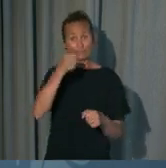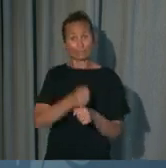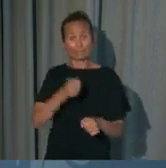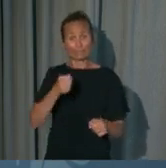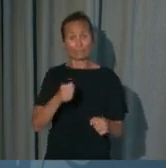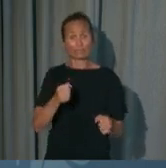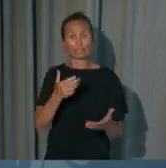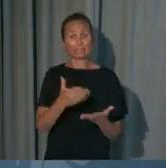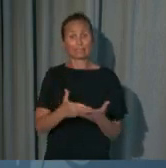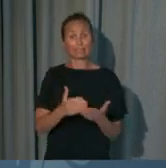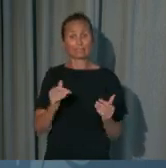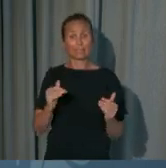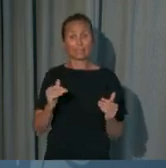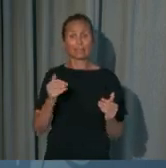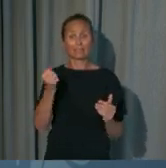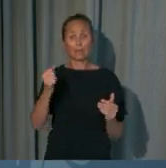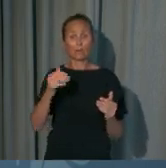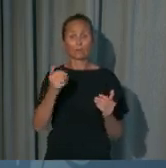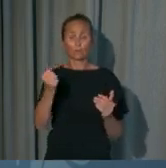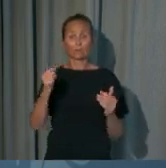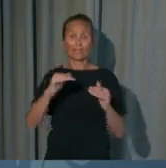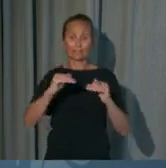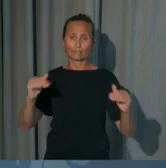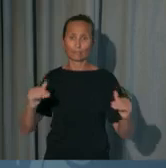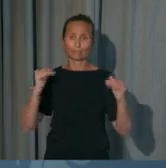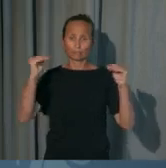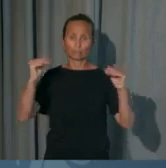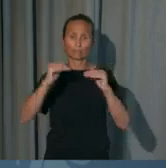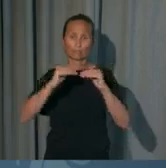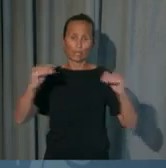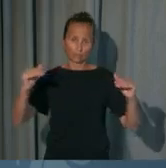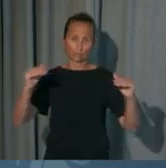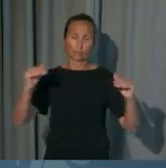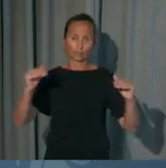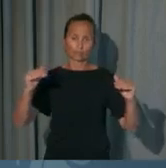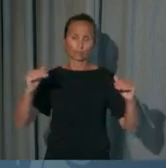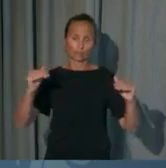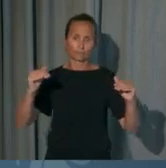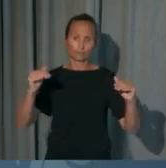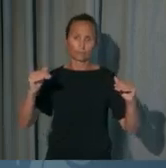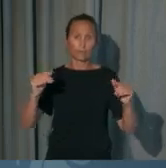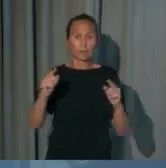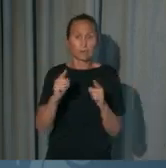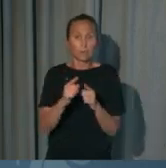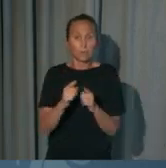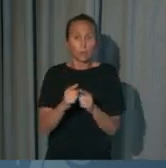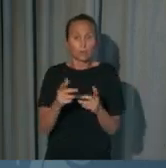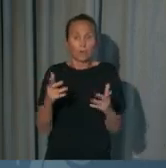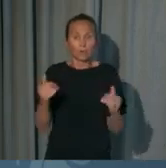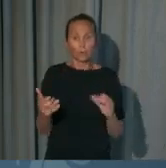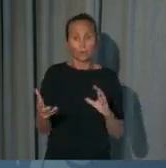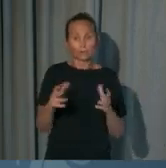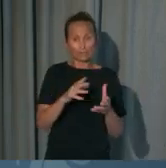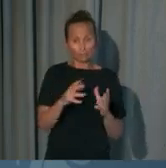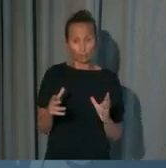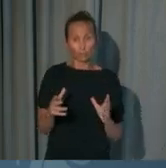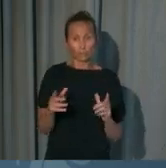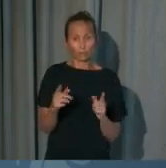sikkerhetstjeneste hevet terrortrusselnivået til det høyeste nivået. Det betyr at